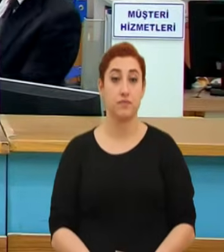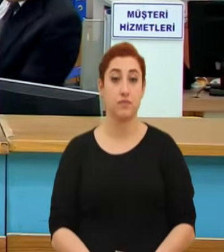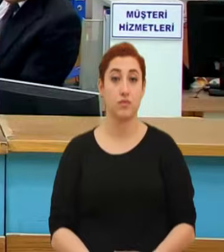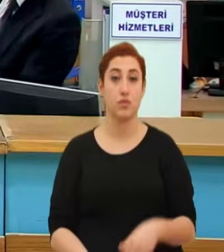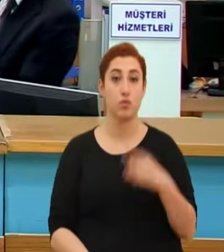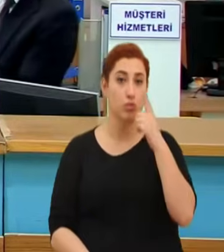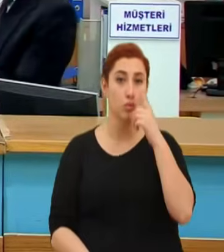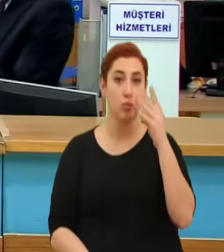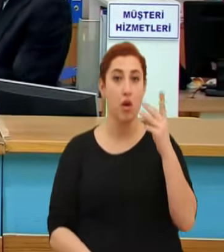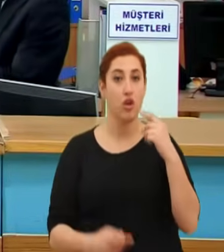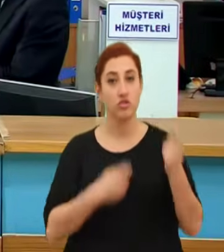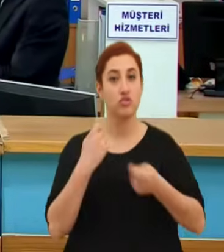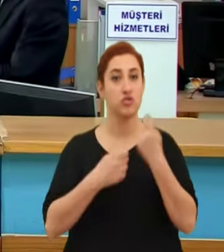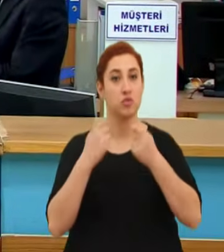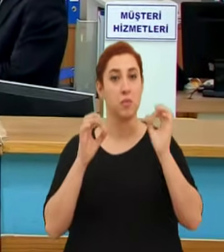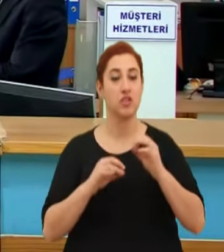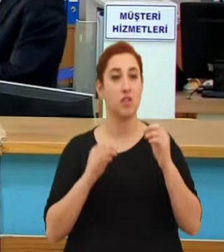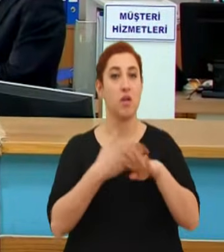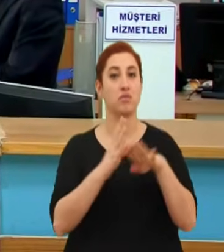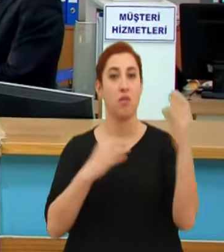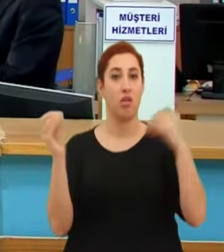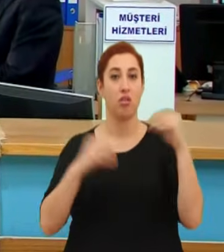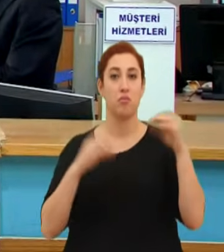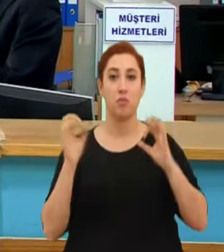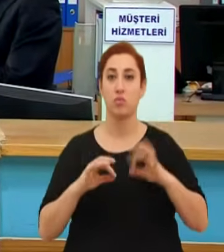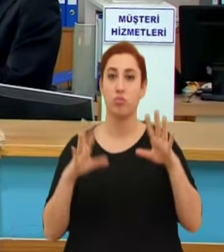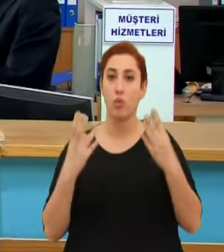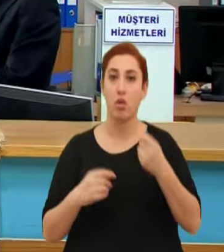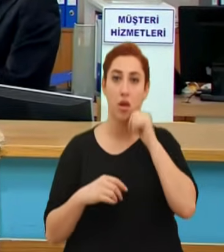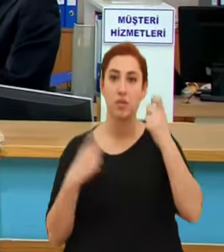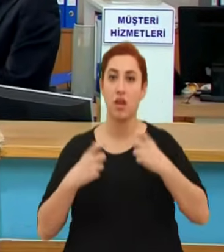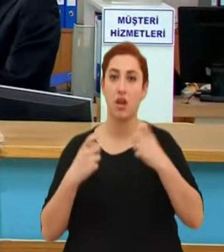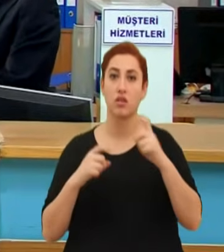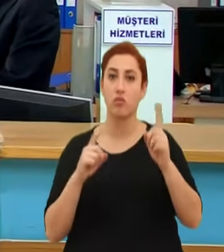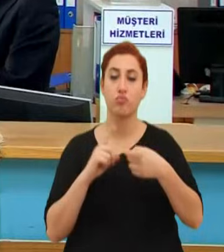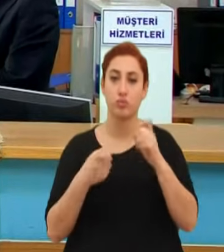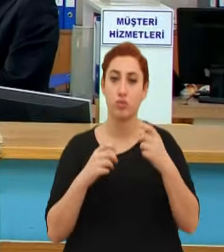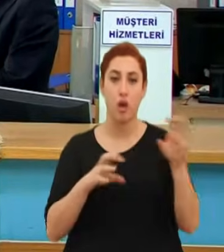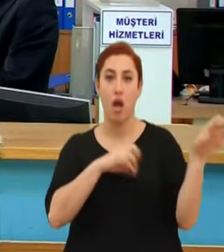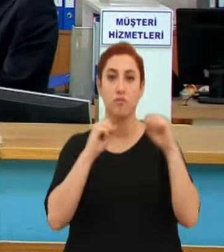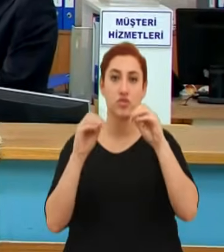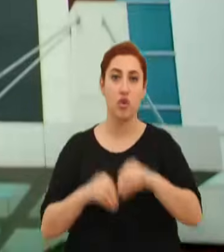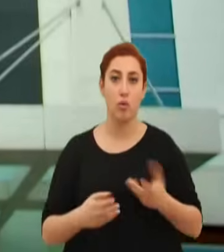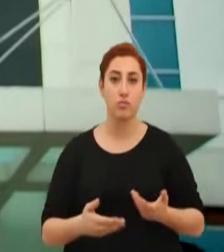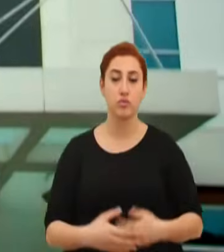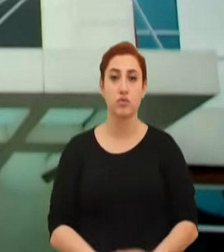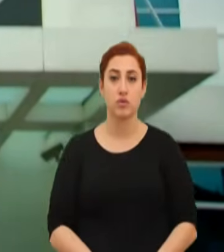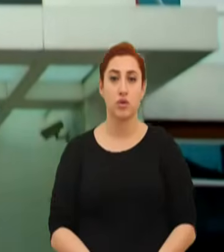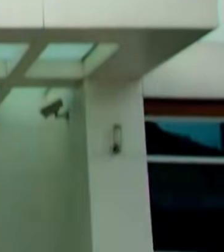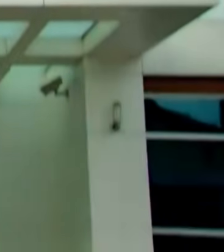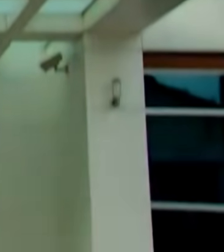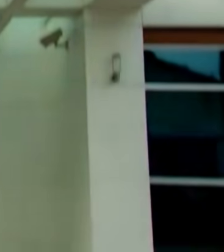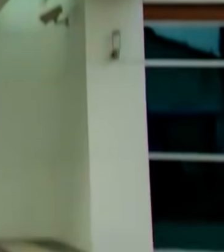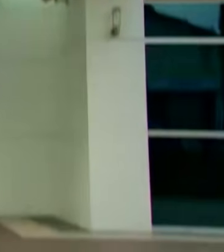Müdür baya prodüksiyon da yapmaya başladı. Şuraya bak. Boruyu abicim nereden bulursun? Nereden söker getirirsin? Sarp'ın